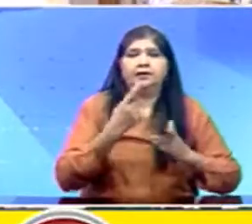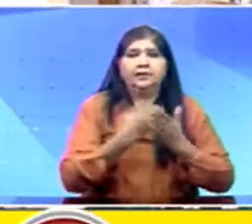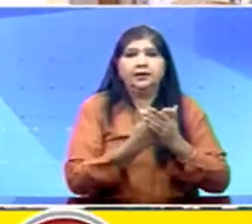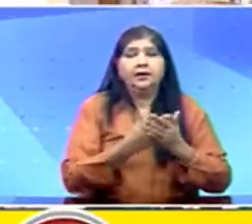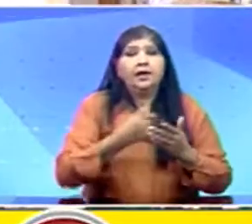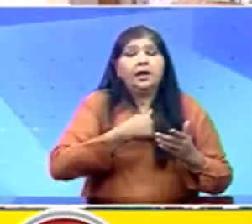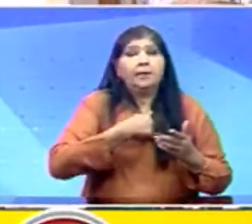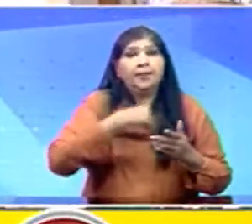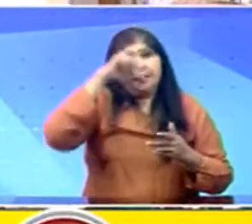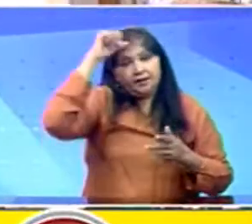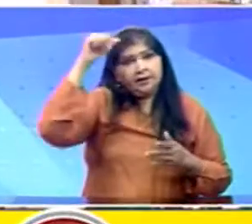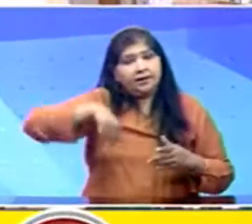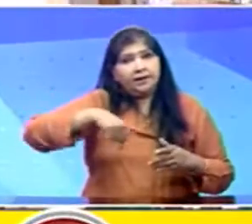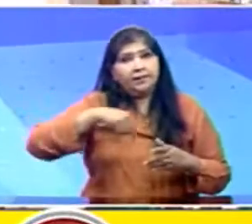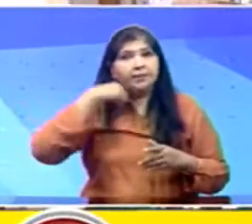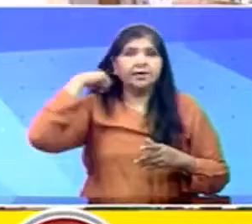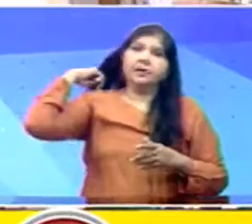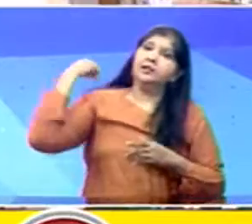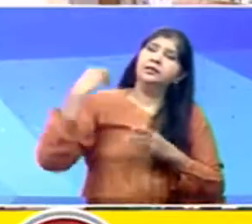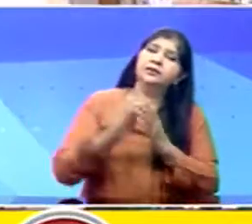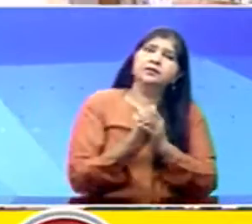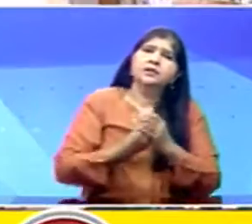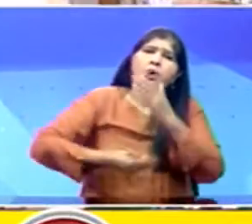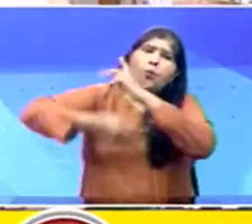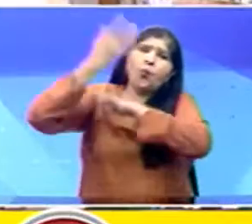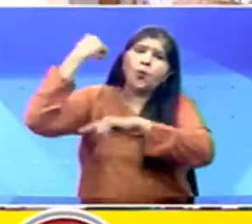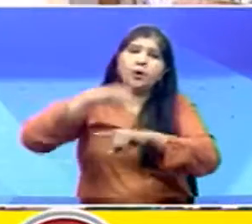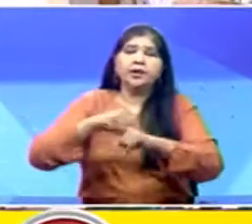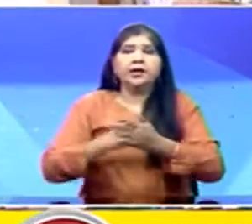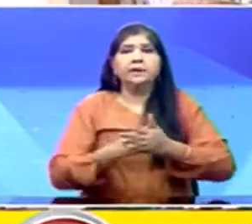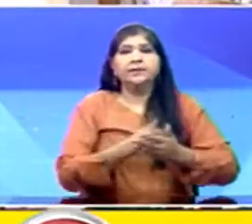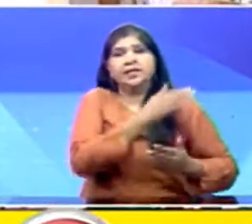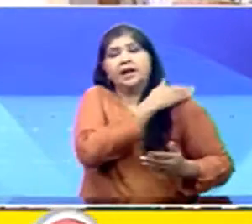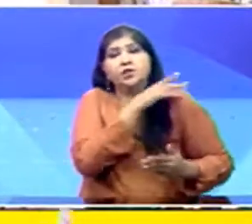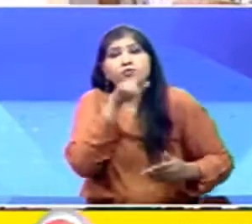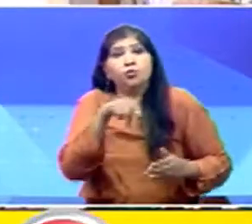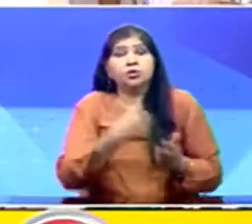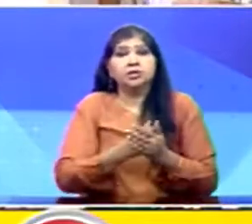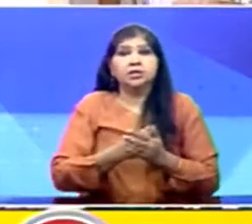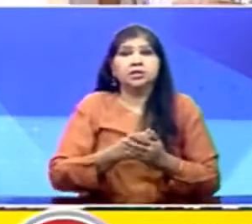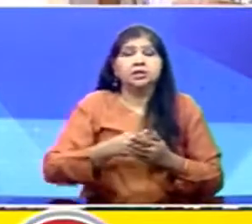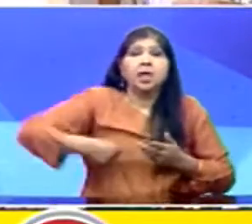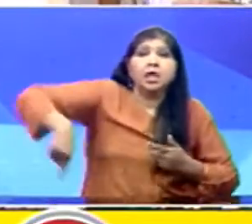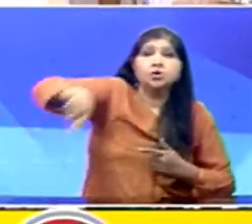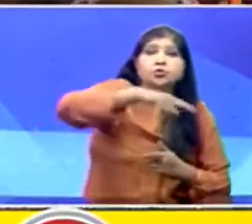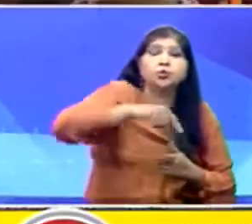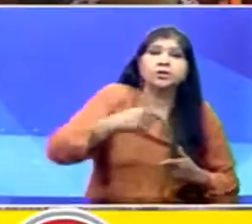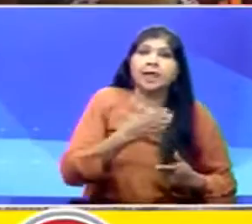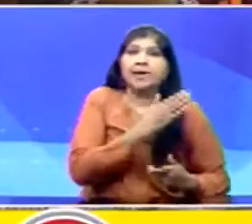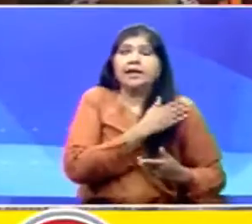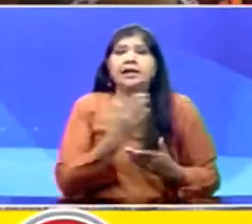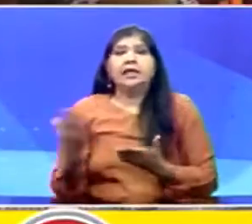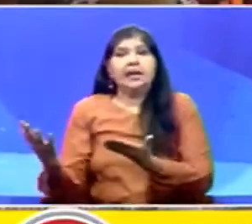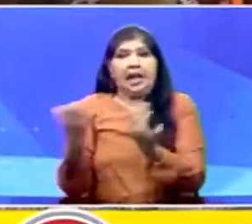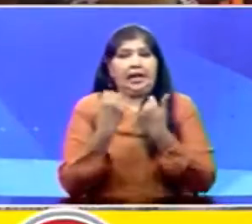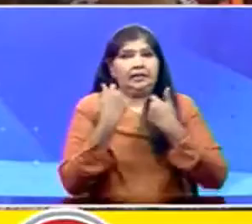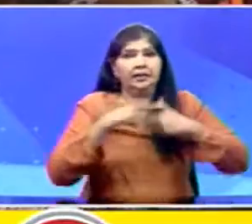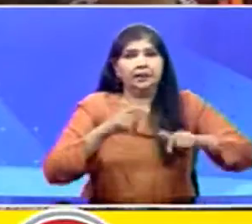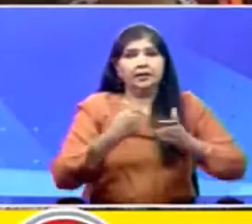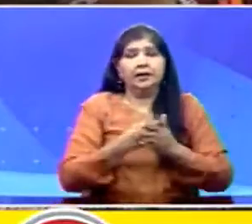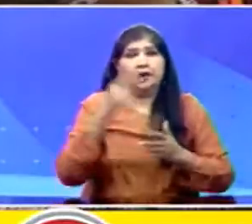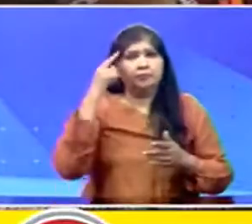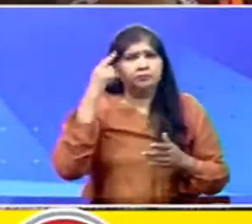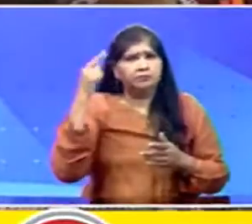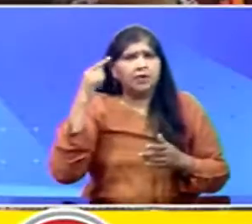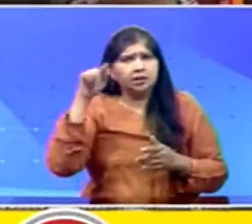हमारे देश में तो सदियों से ये जिम्मेदारी समाजी ही मिलकर उठाता रहा है आपको